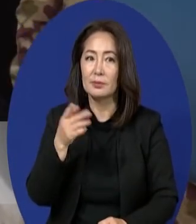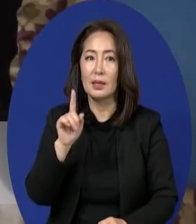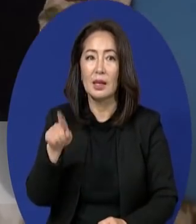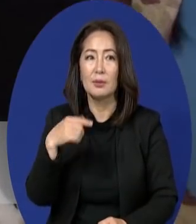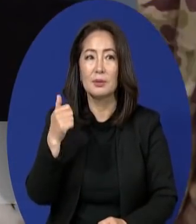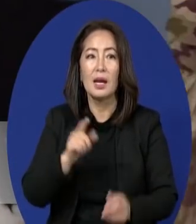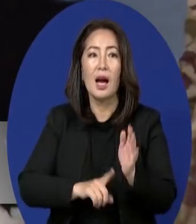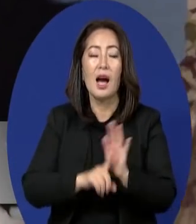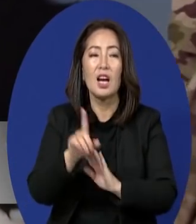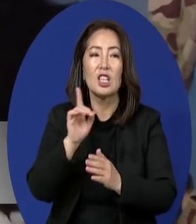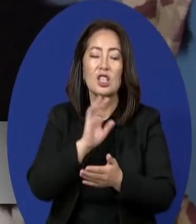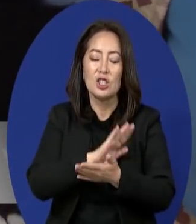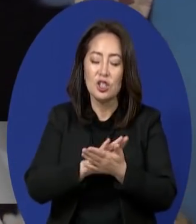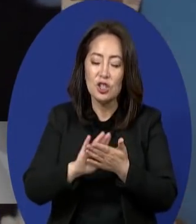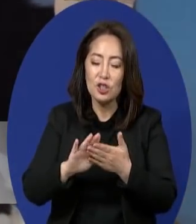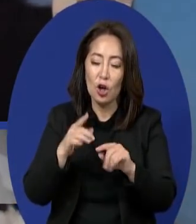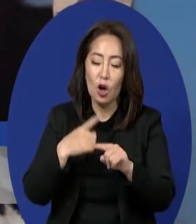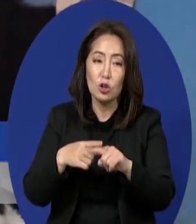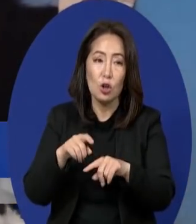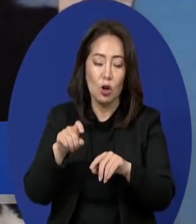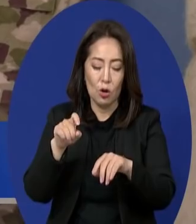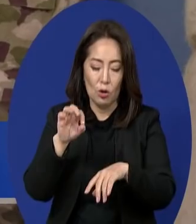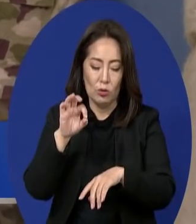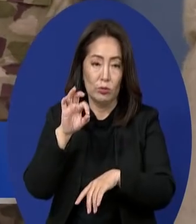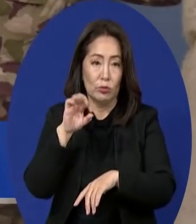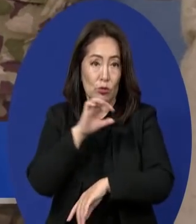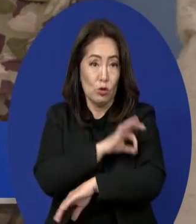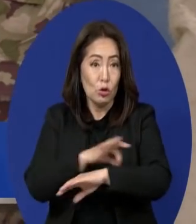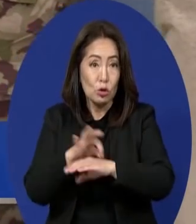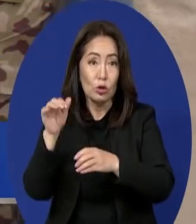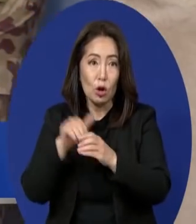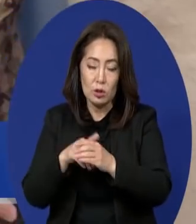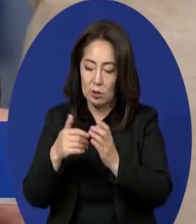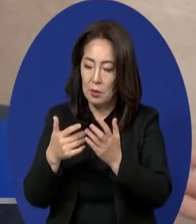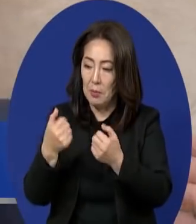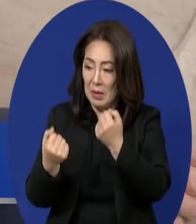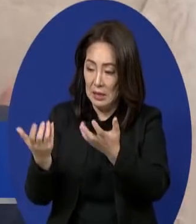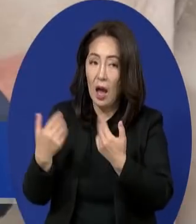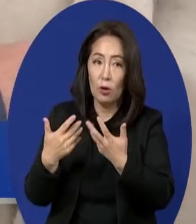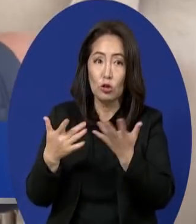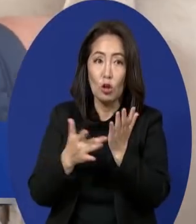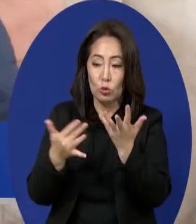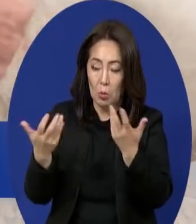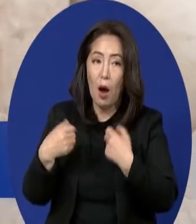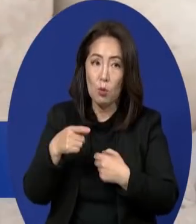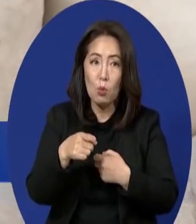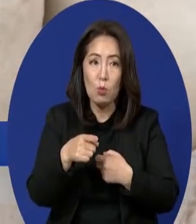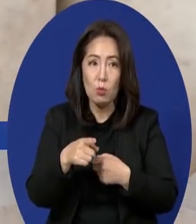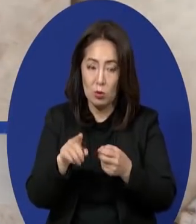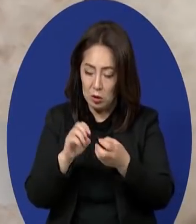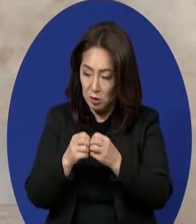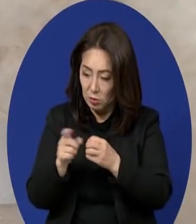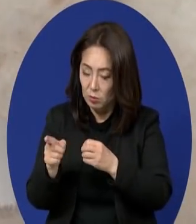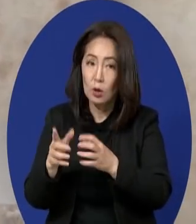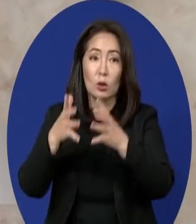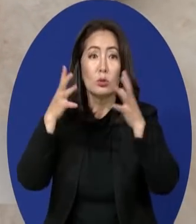ихэнх нөгөө шинэ хөдөөгийн хөтөлбөрийн машин техник авсан байна. Одоо бүр ийм том хөвгөө хийж байгаа юм. Тэгэхээр